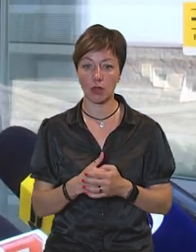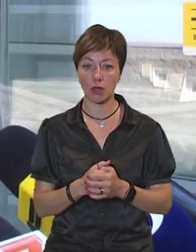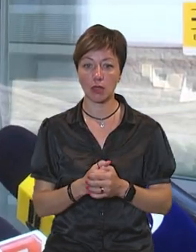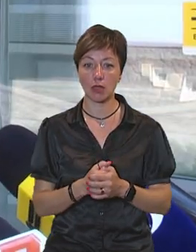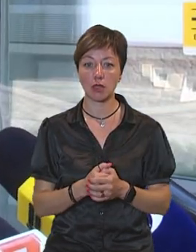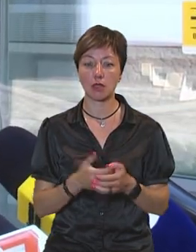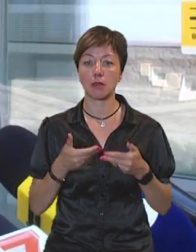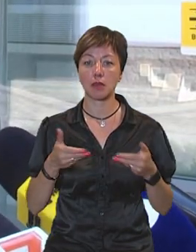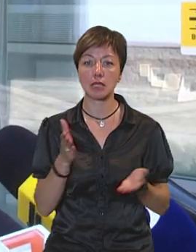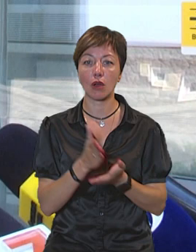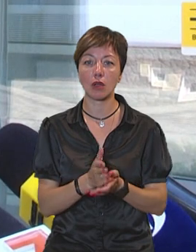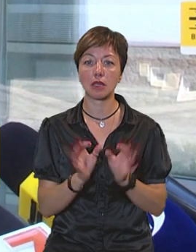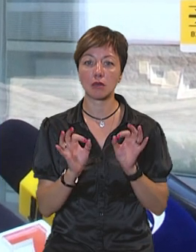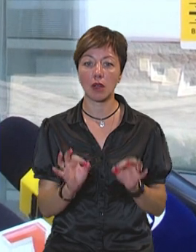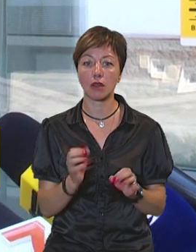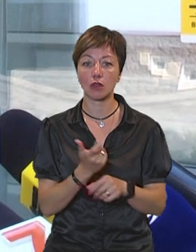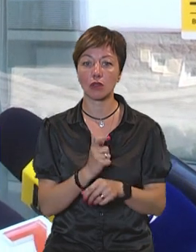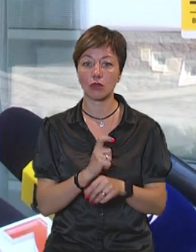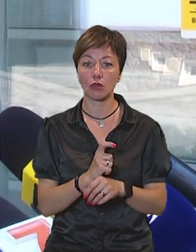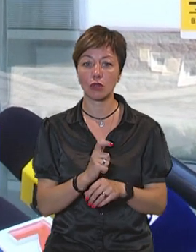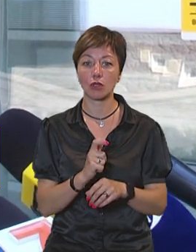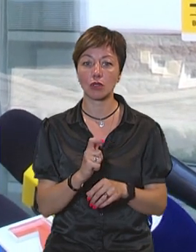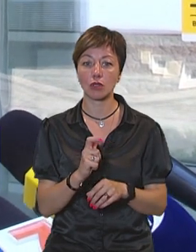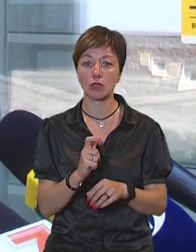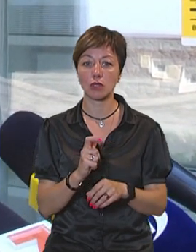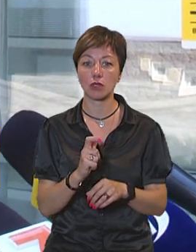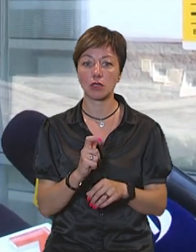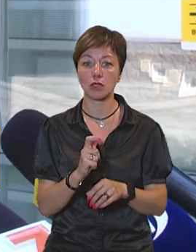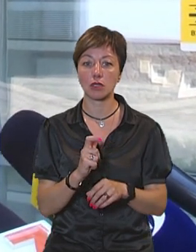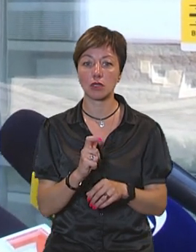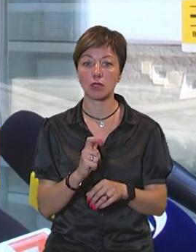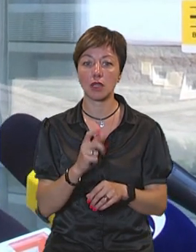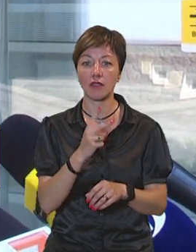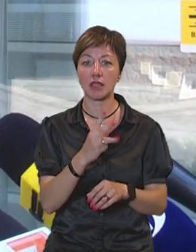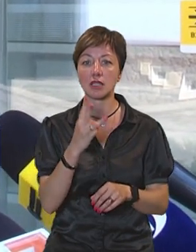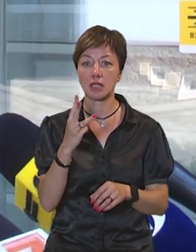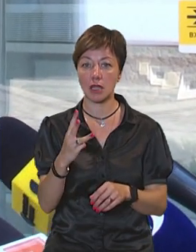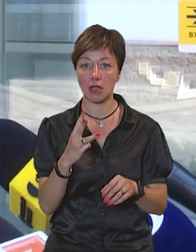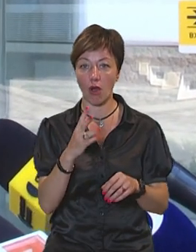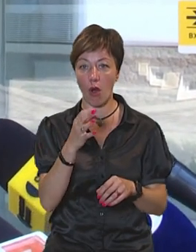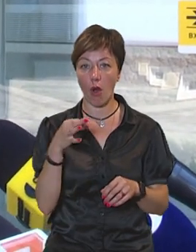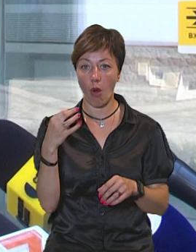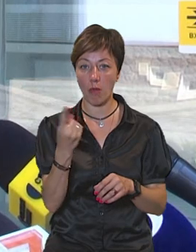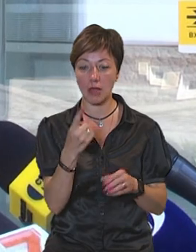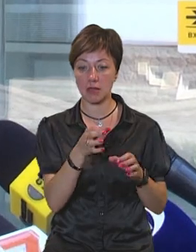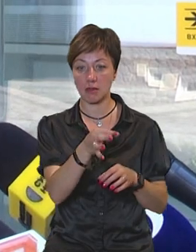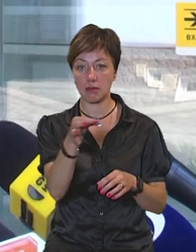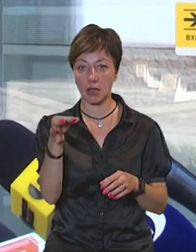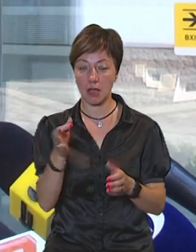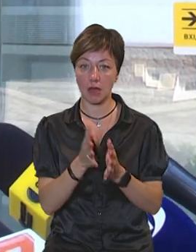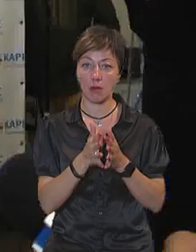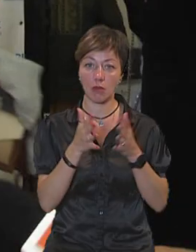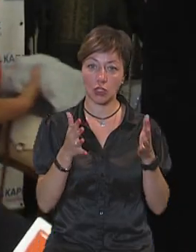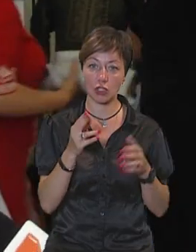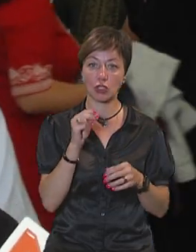Ми знаходимося насправді в дуже багато місцевостях. Ми у 23 областях знаходимося, в деяких областях є більше, як